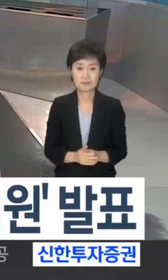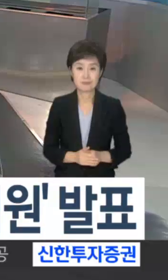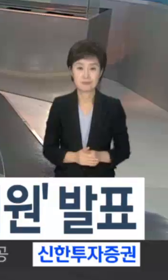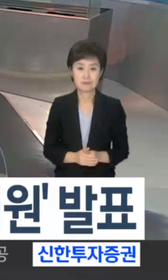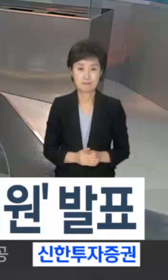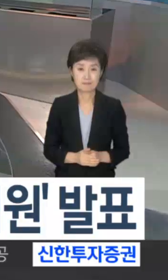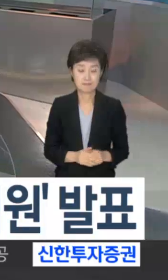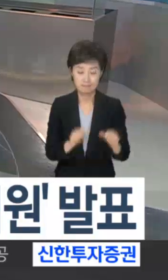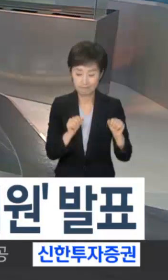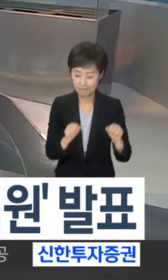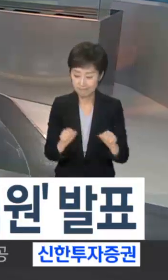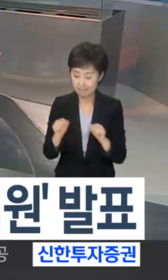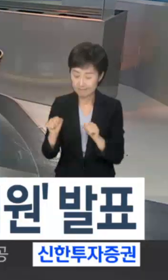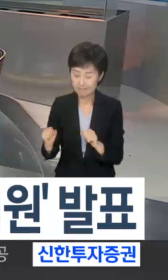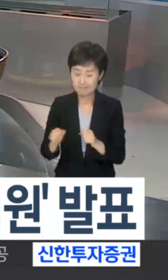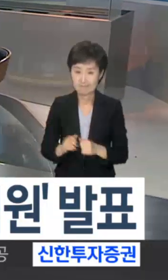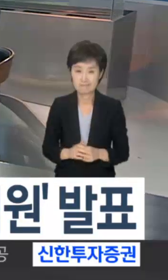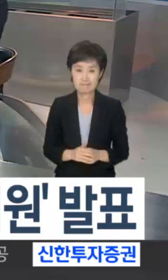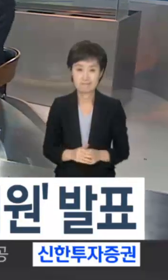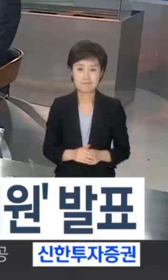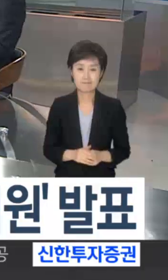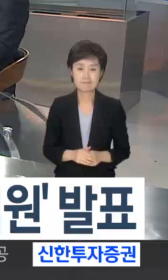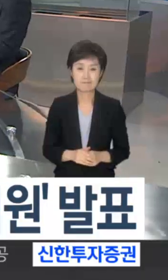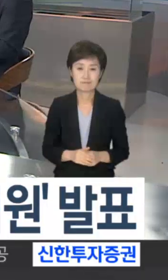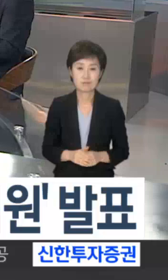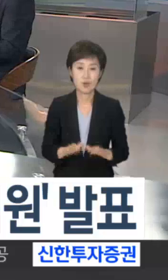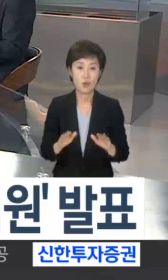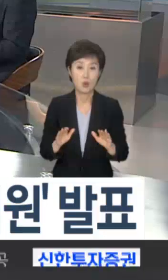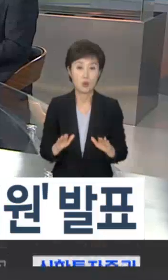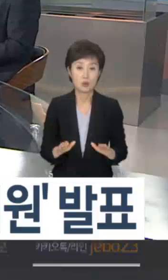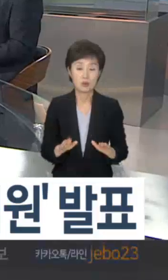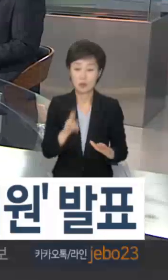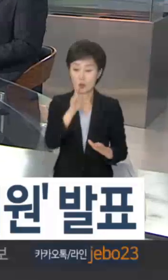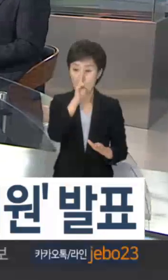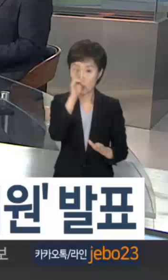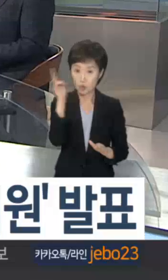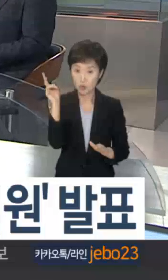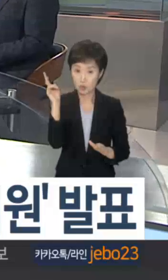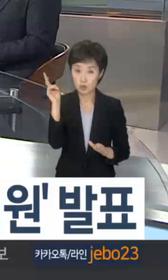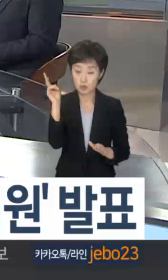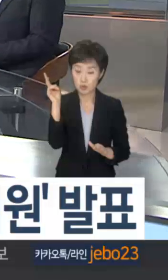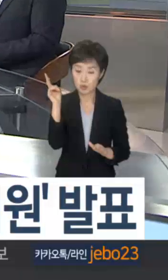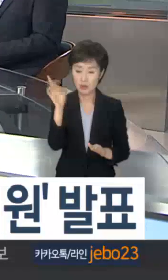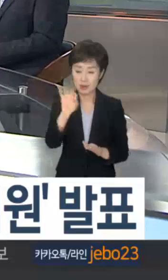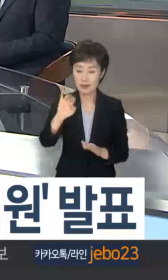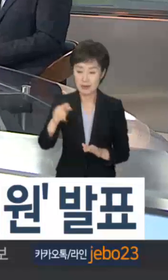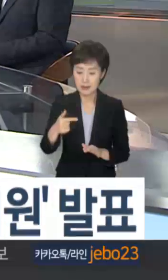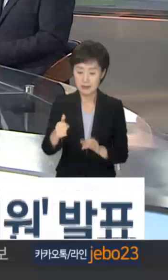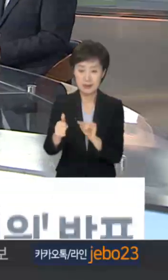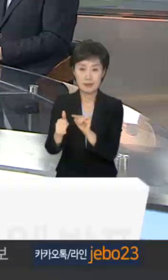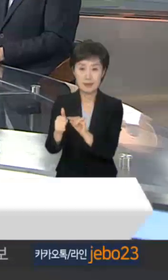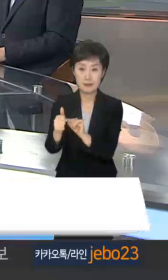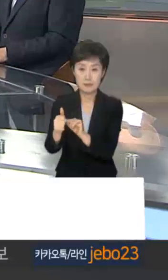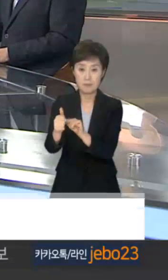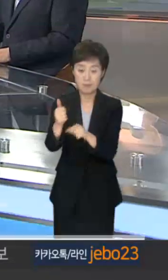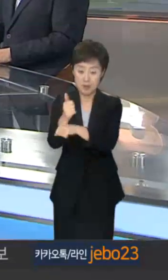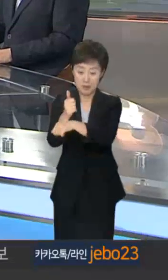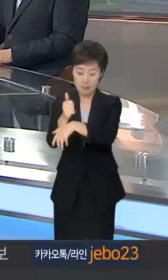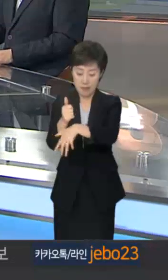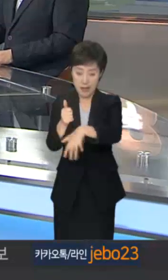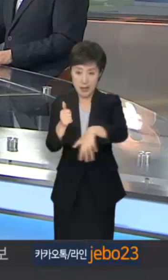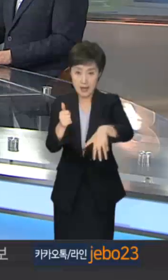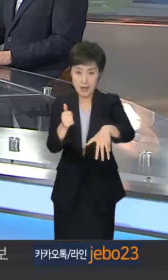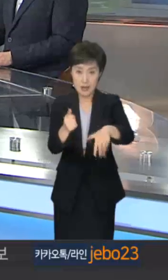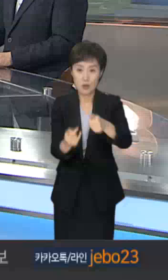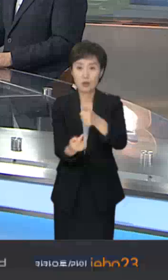짚어보겠습니다. 어서 오십시오. 안녕하세요. 안녕하십니까? 자, 오늘 오후에 인요한 위원장과 함께